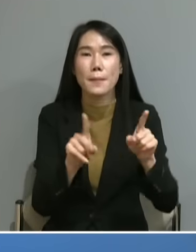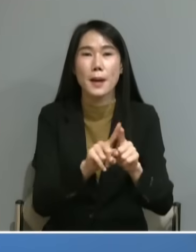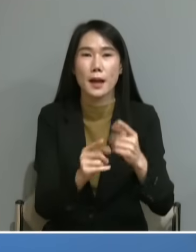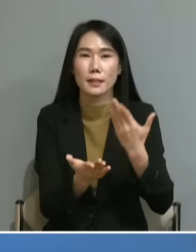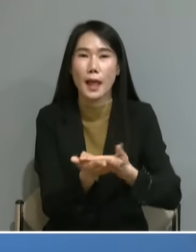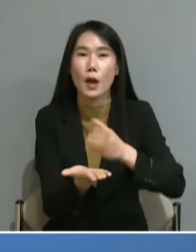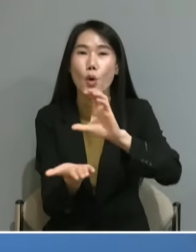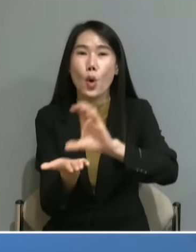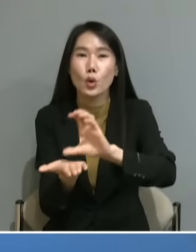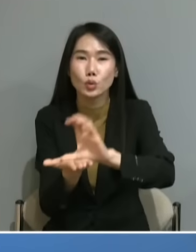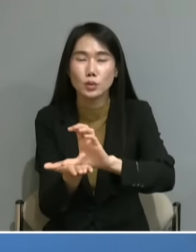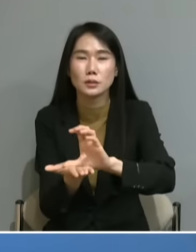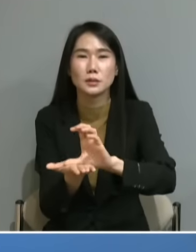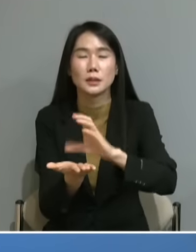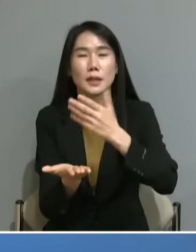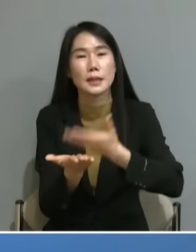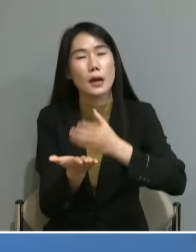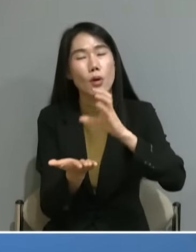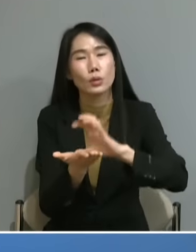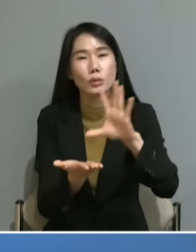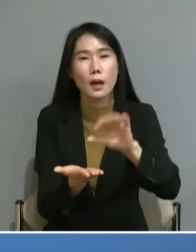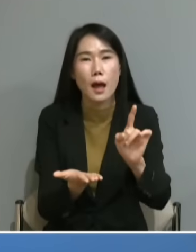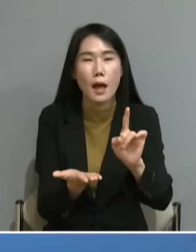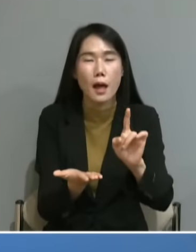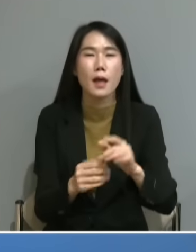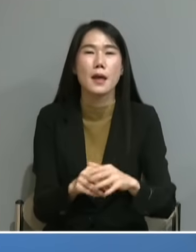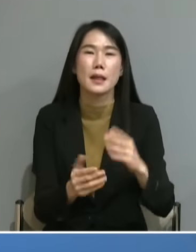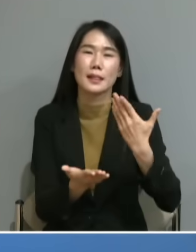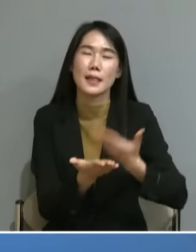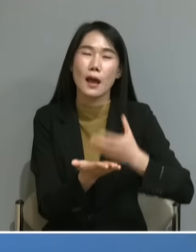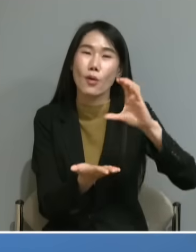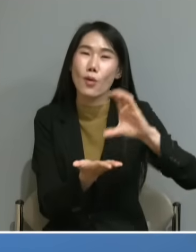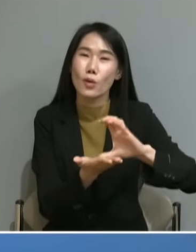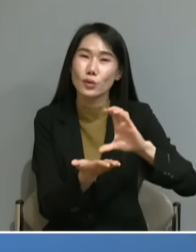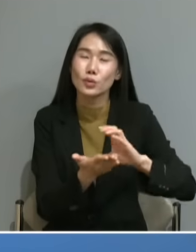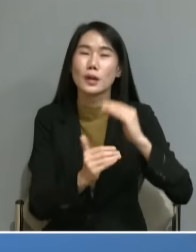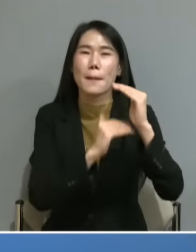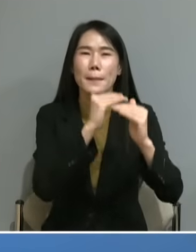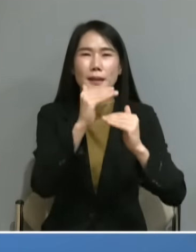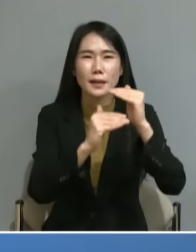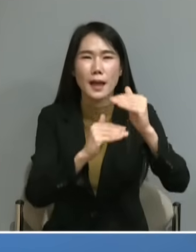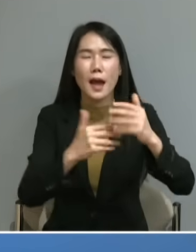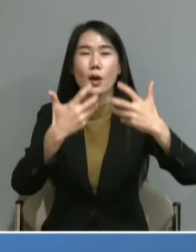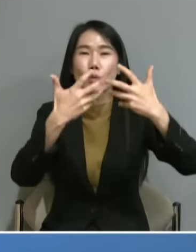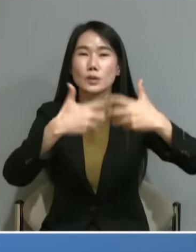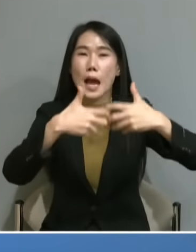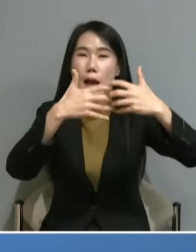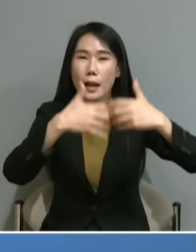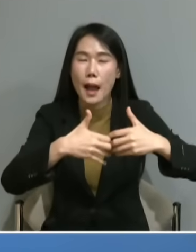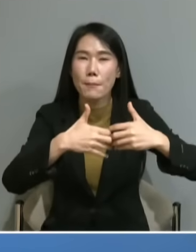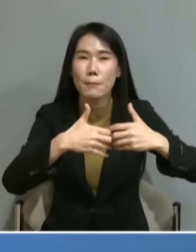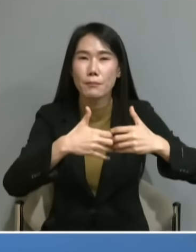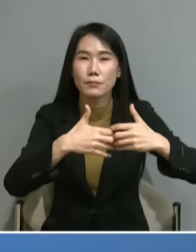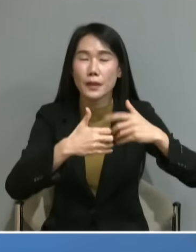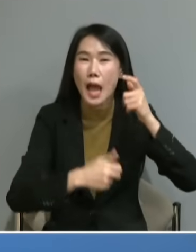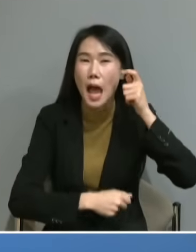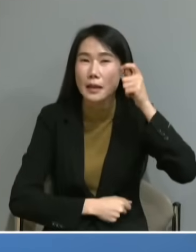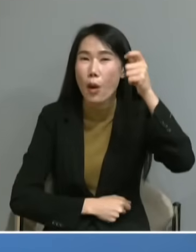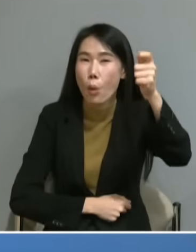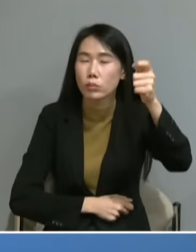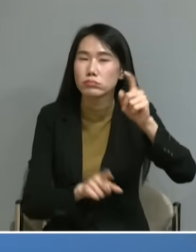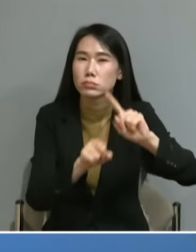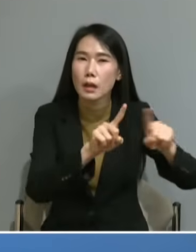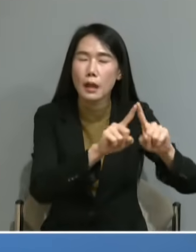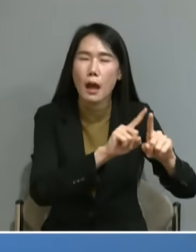ทุนเช่นกองทุนกองทุนพัฒนาอุตสาหกรรมแห่งอนาคตนะครับเหล่